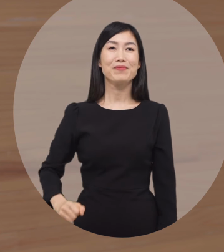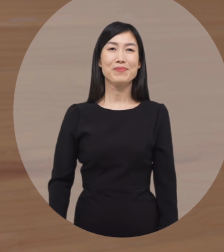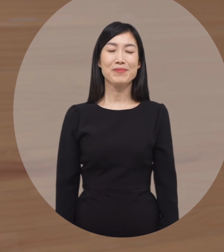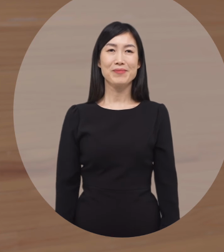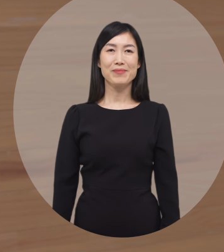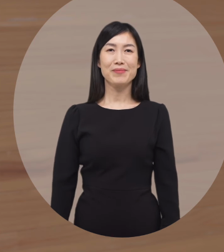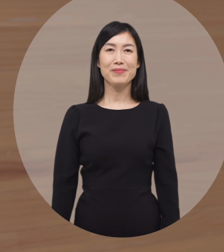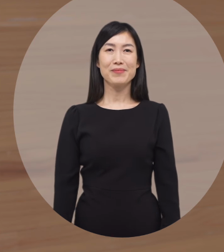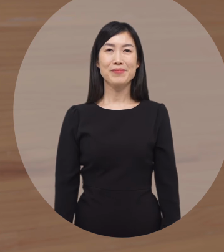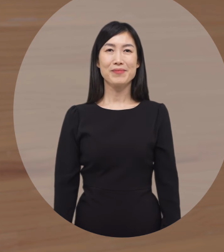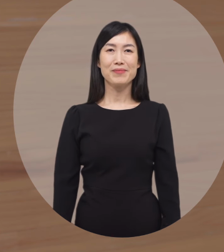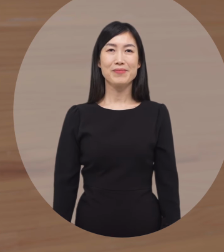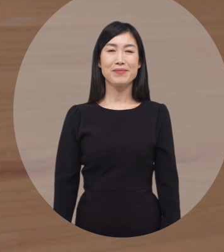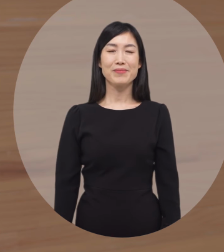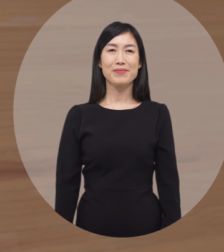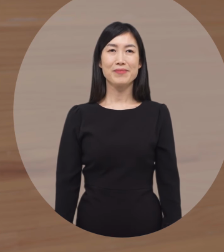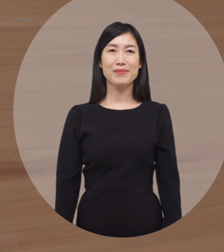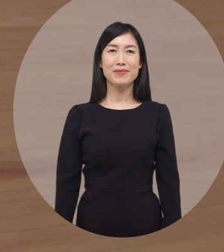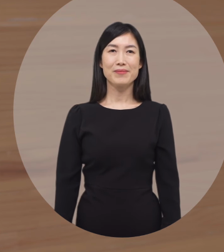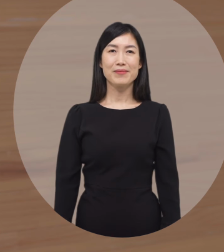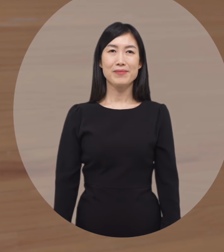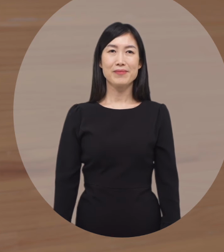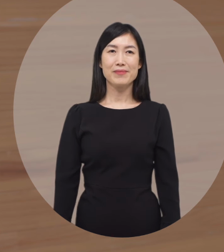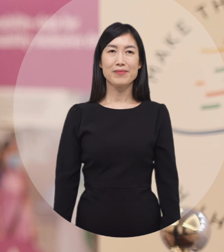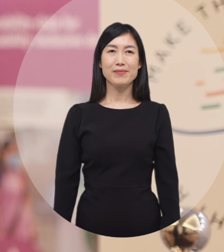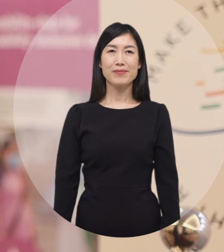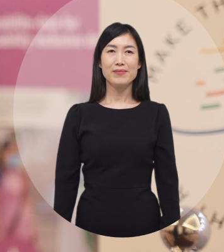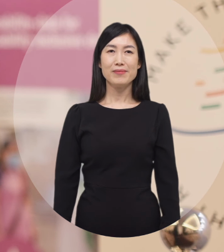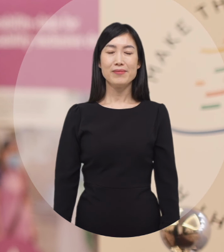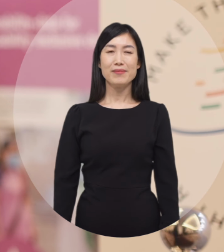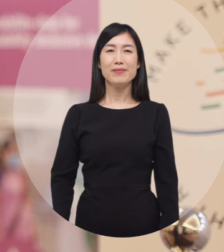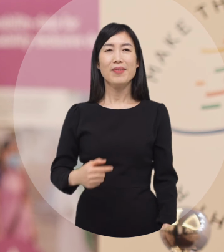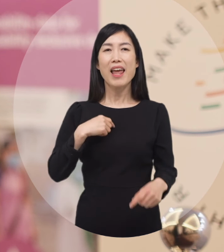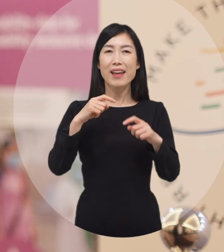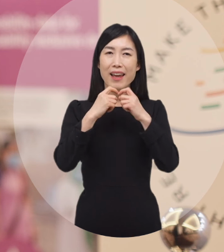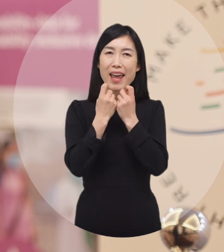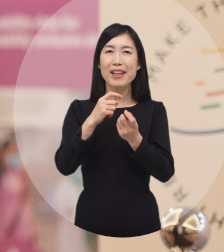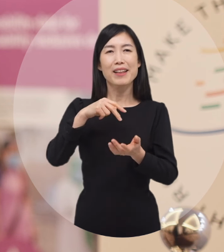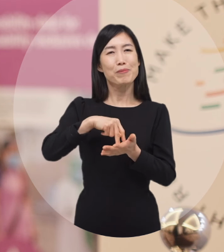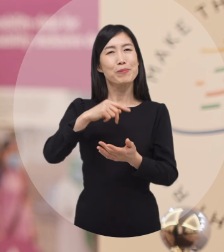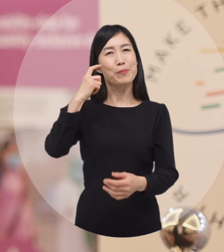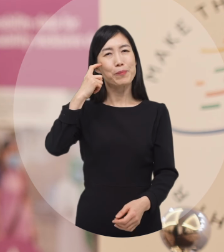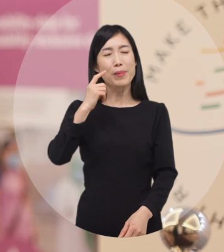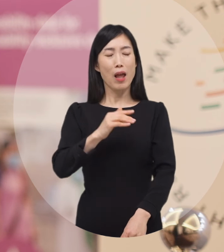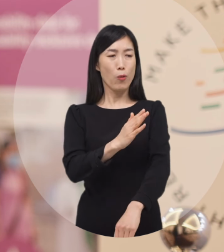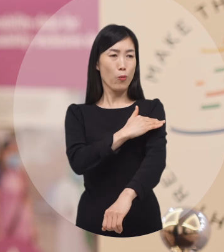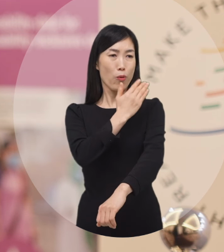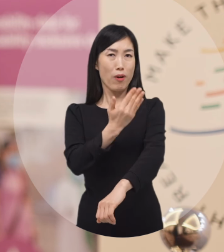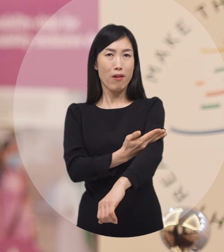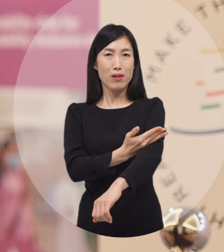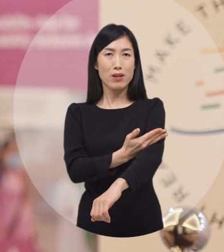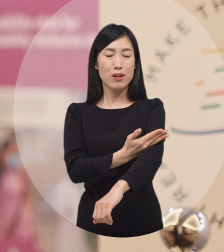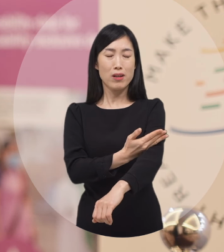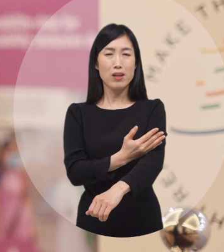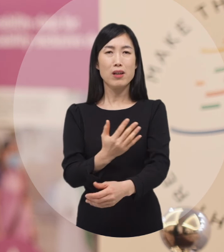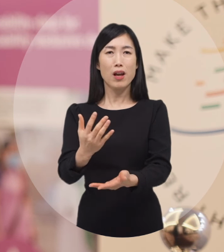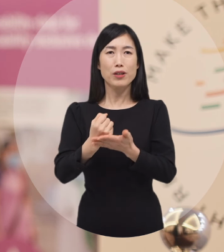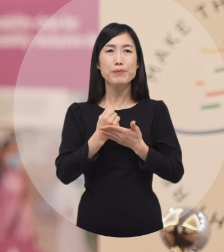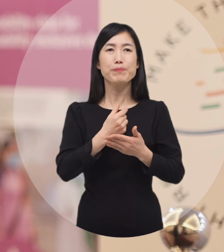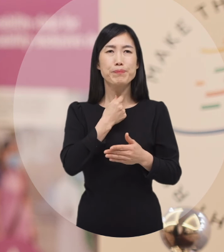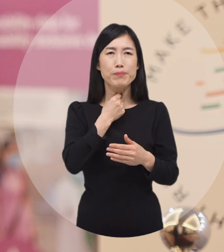깨달아서 그 순간이 인상 깊었습니다. I think for this to make the